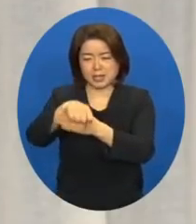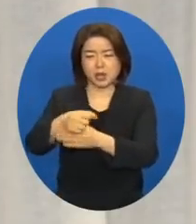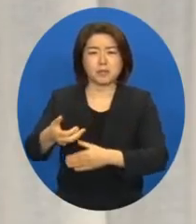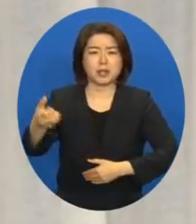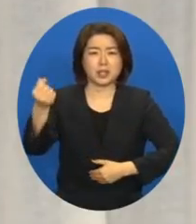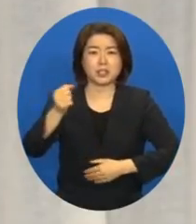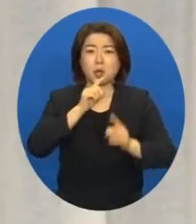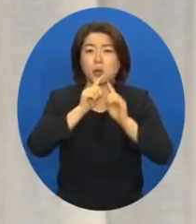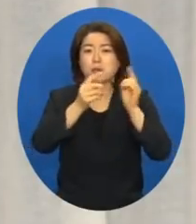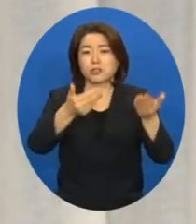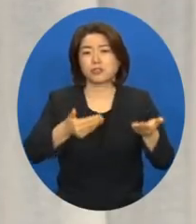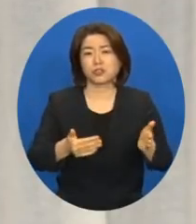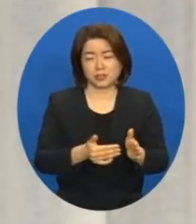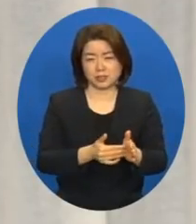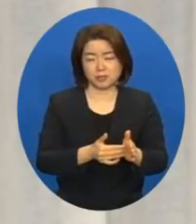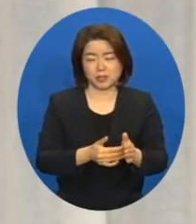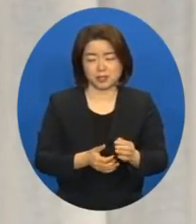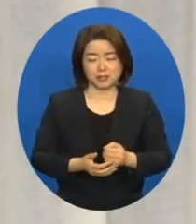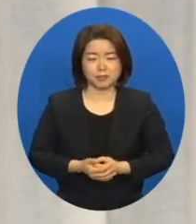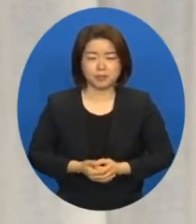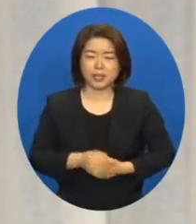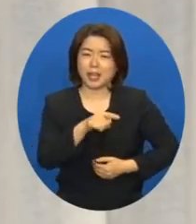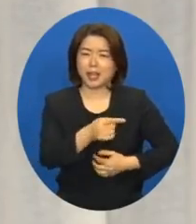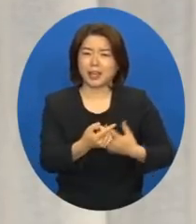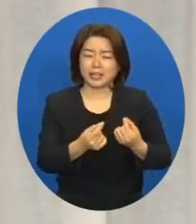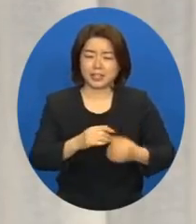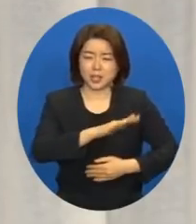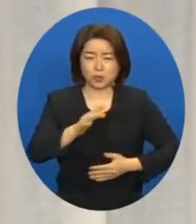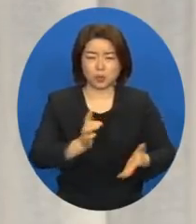우리가 이렇게 정말 예수님을 믿는다면,